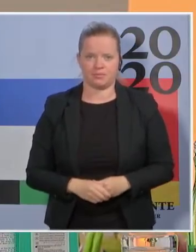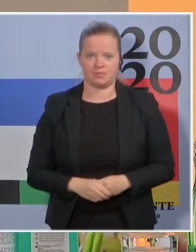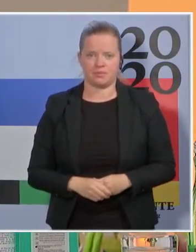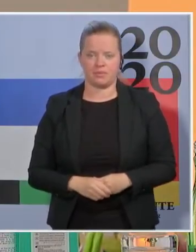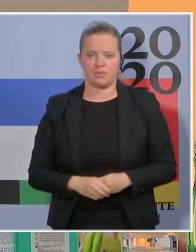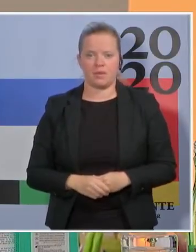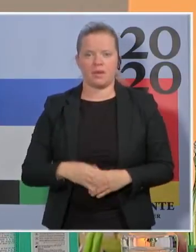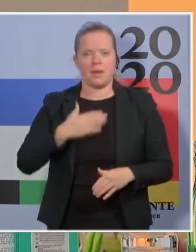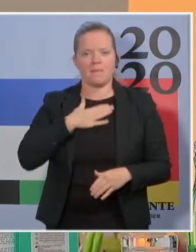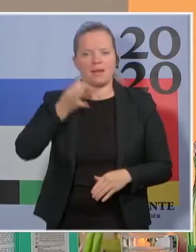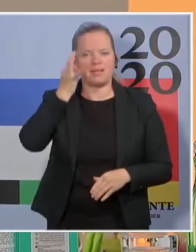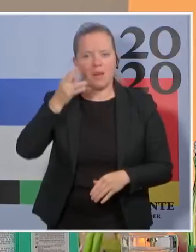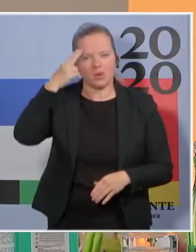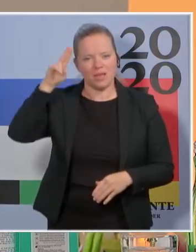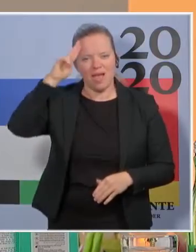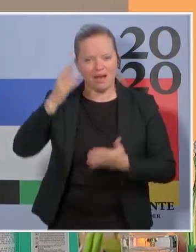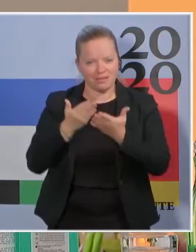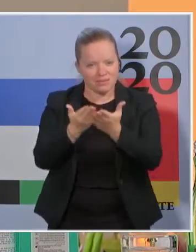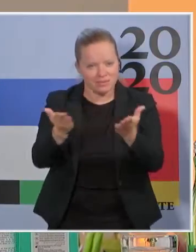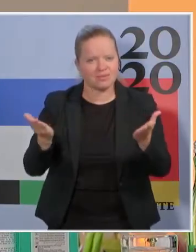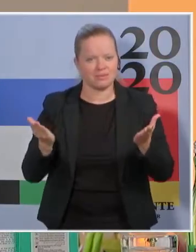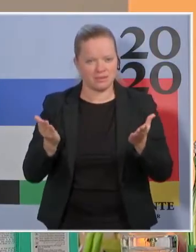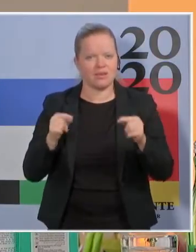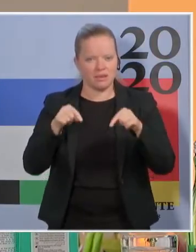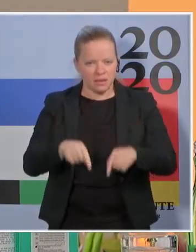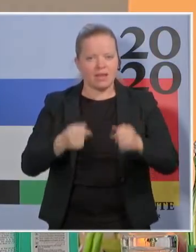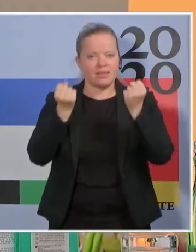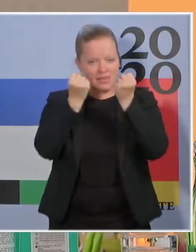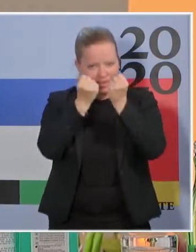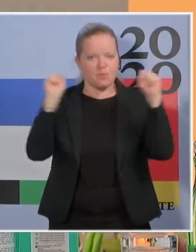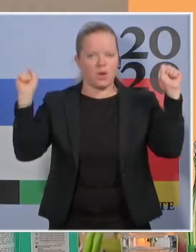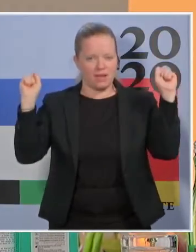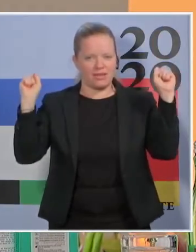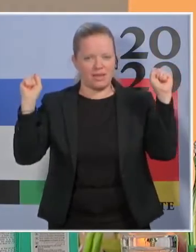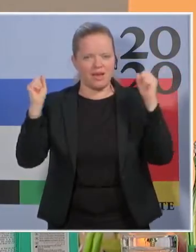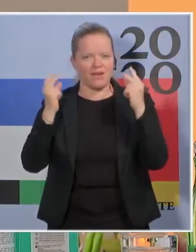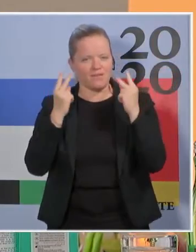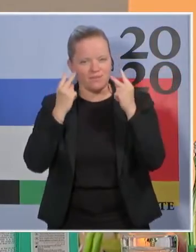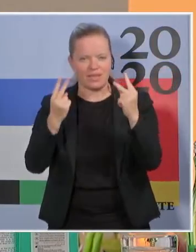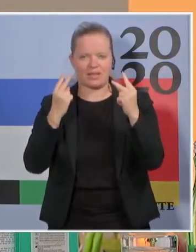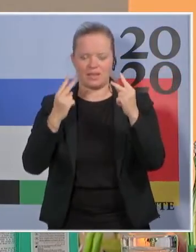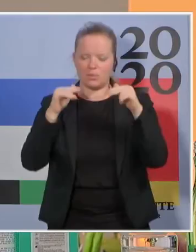Meine Damen und Herren, in einer Demokratie gilt es, laufend